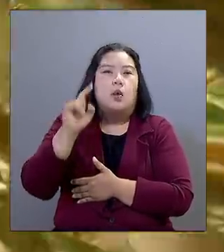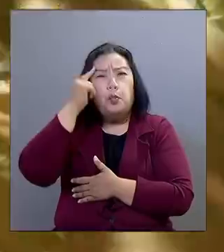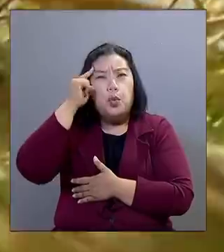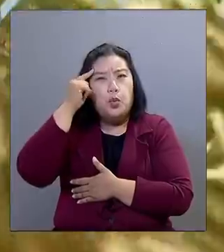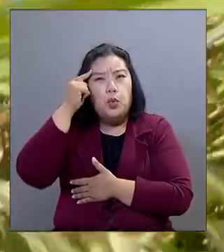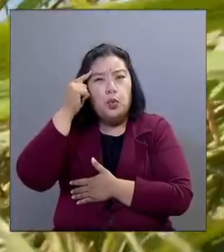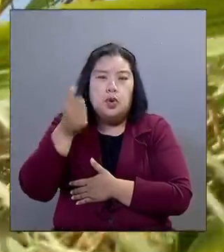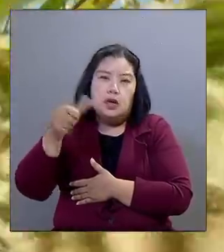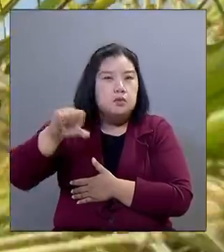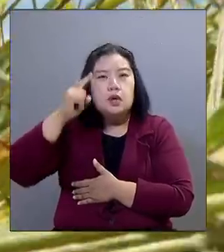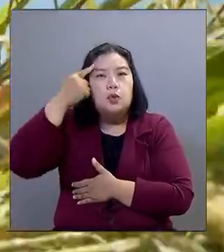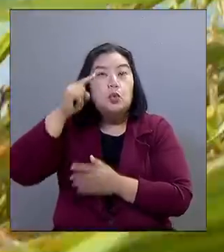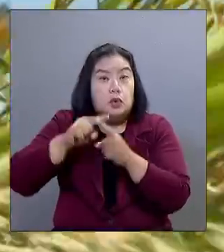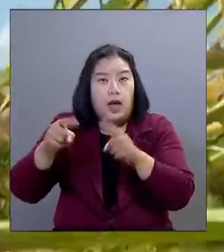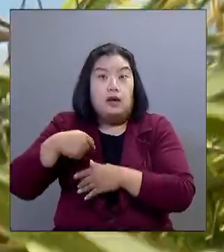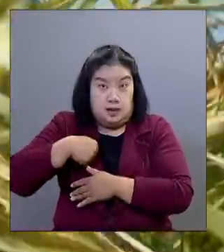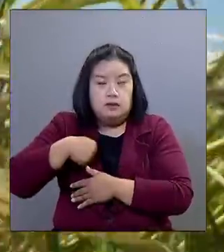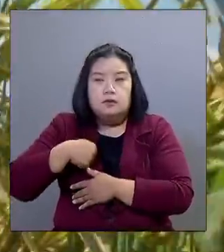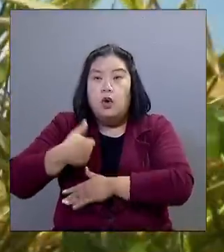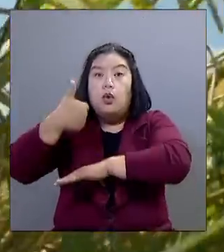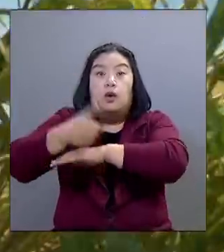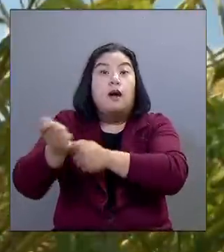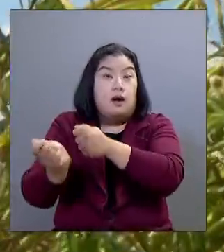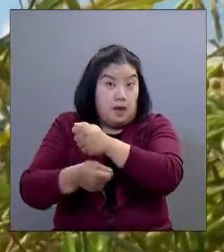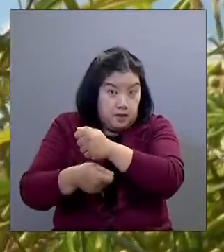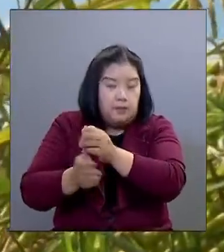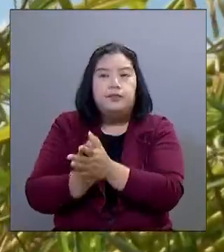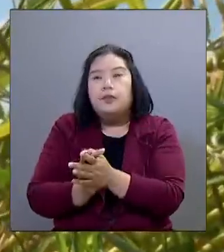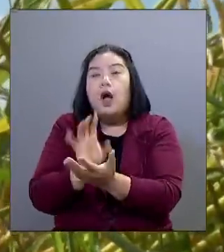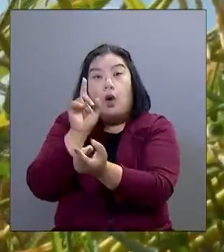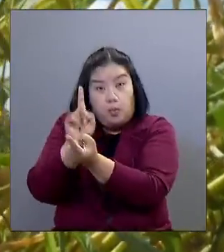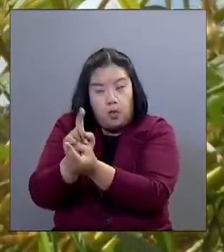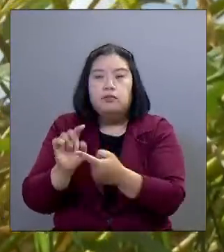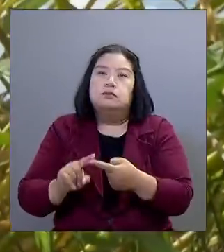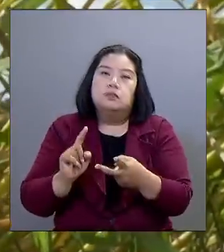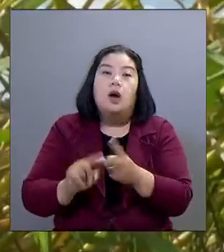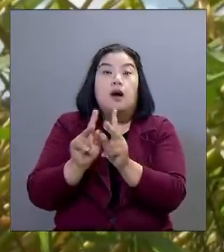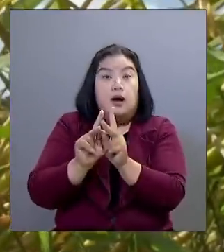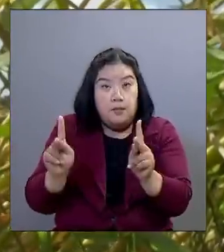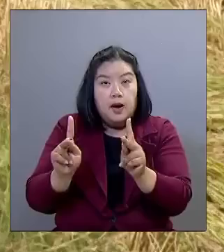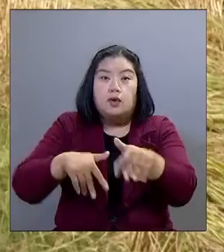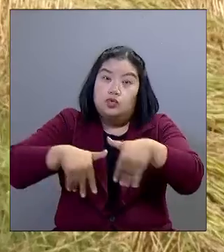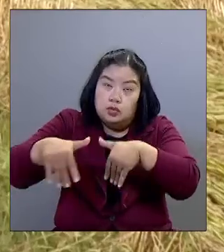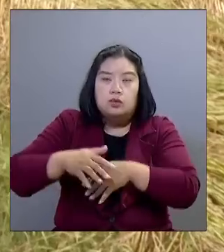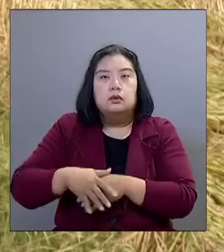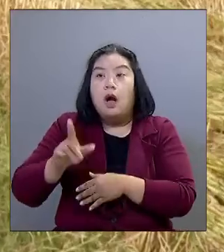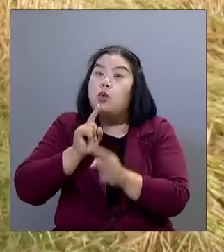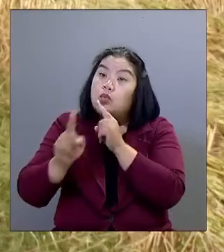ไหร่แต่พอวันนึงเราเดินไปหาผู้นำชุมชนลงไปคุยกับคณะกรรมการหรือกลุ่มเกษตรกรพอเขามีความเ